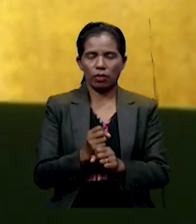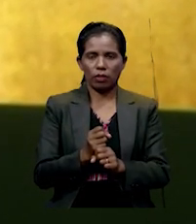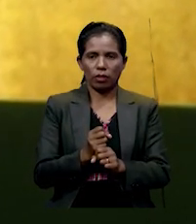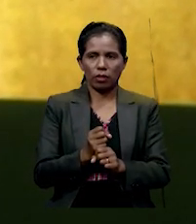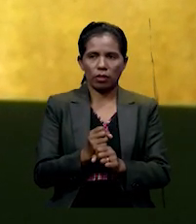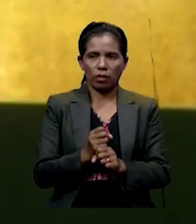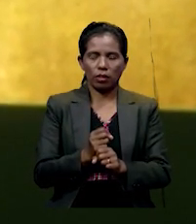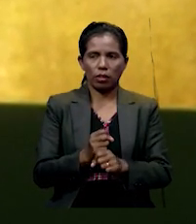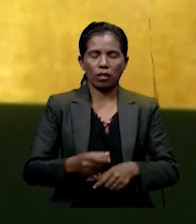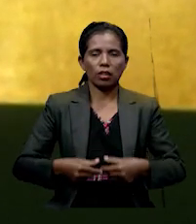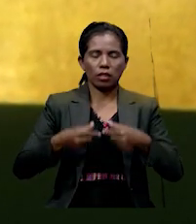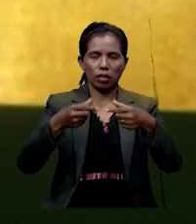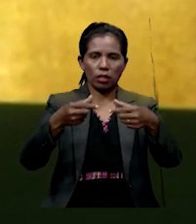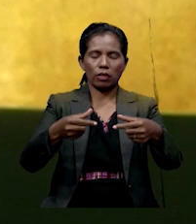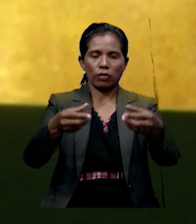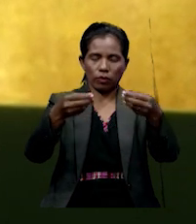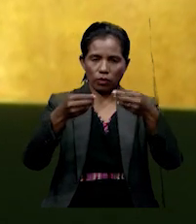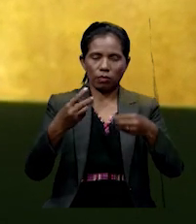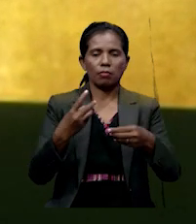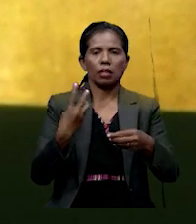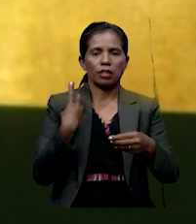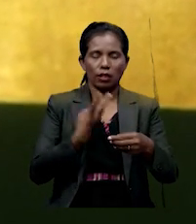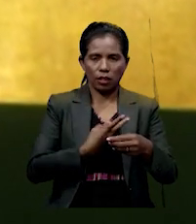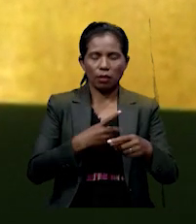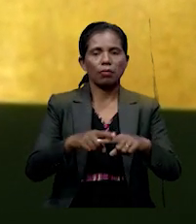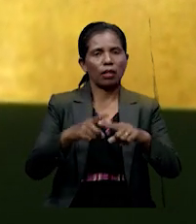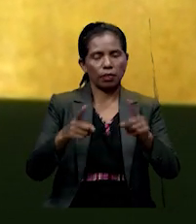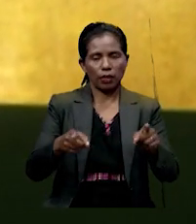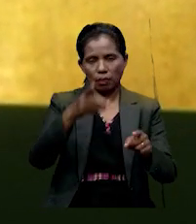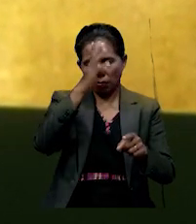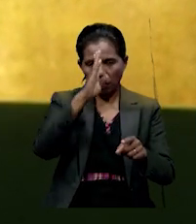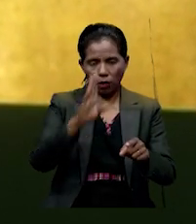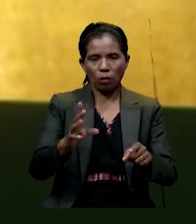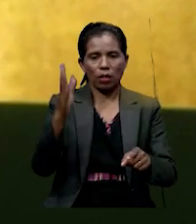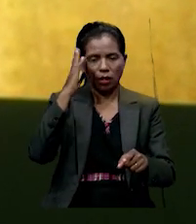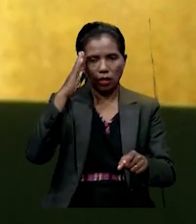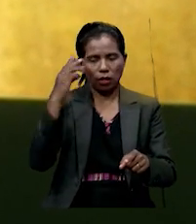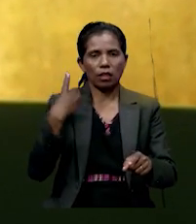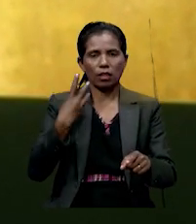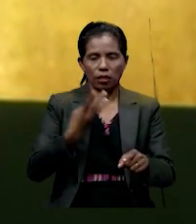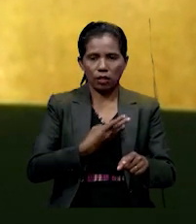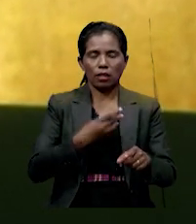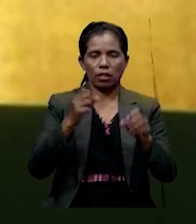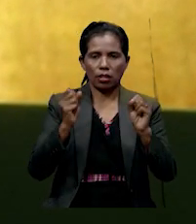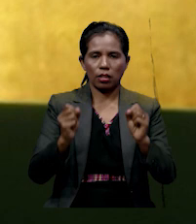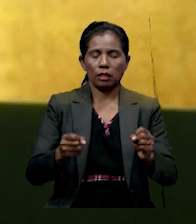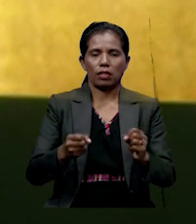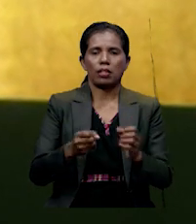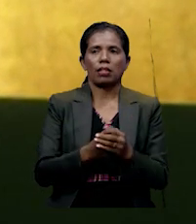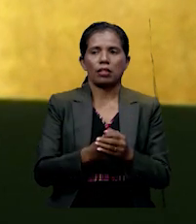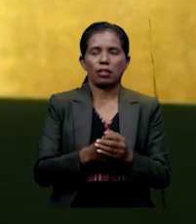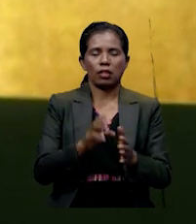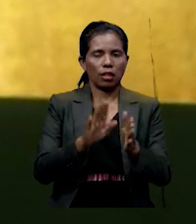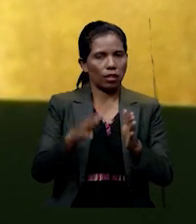hadiah atau rahmat ini, tapi Tuhan tidak melihat kepada keterbatasan, karena ketidaklayakan kita, tapi mungkin kurang